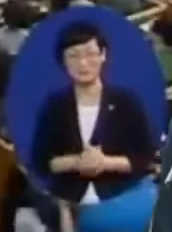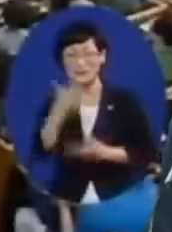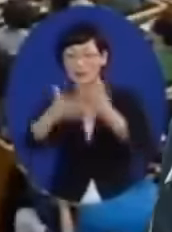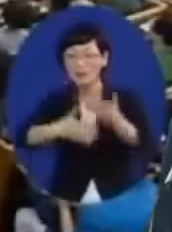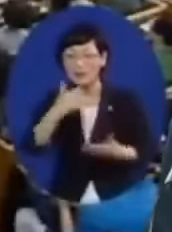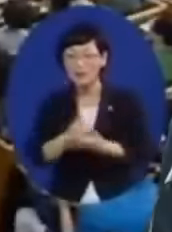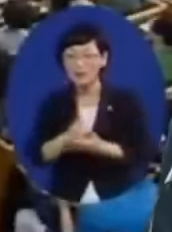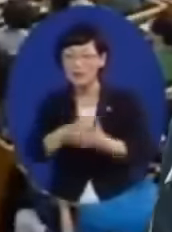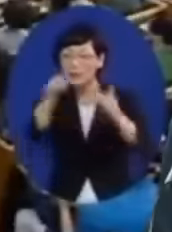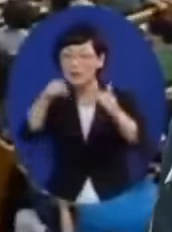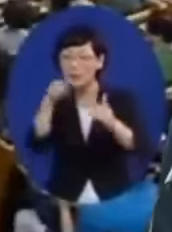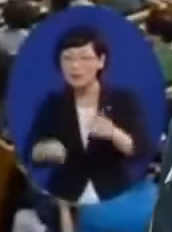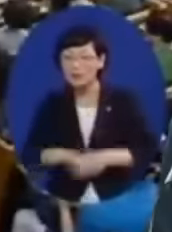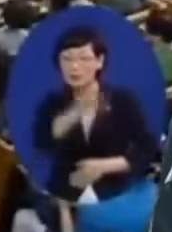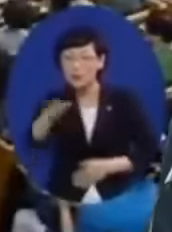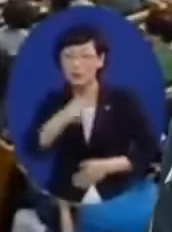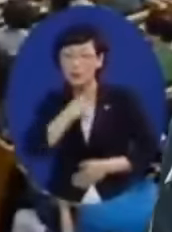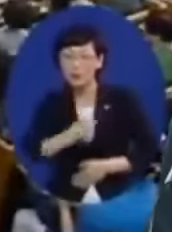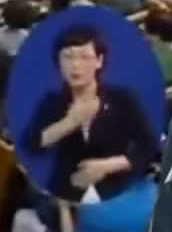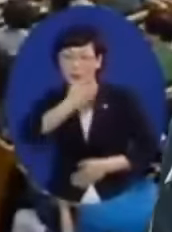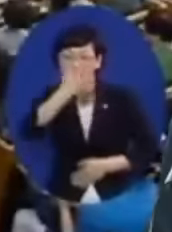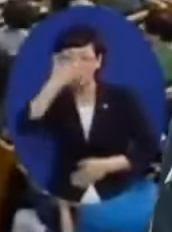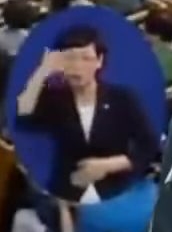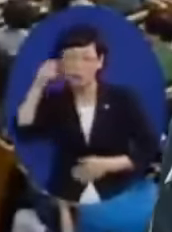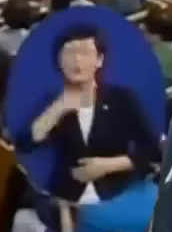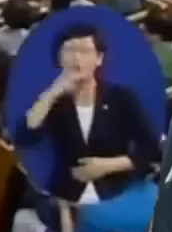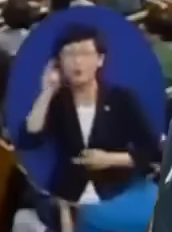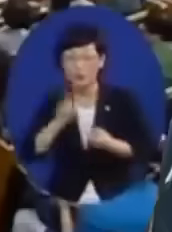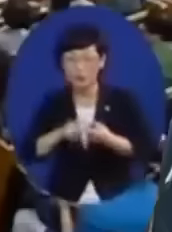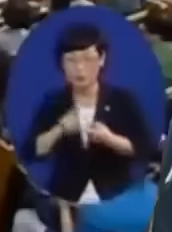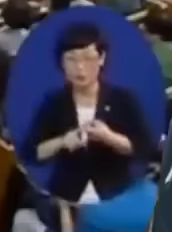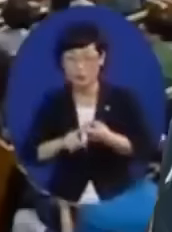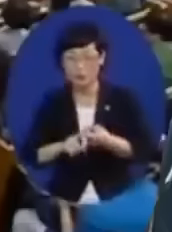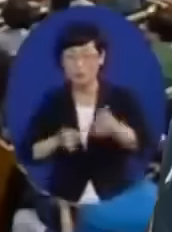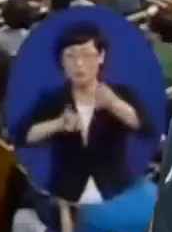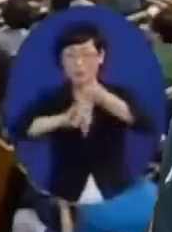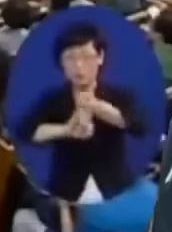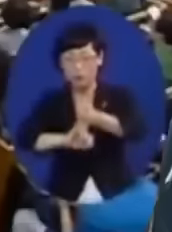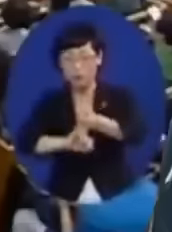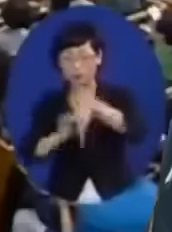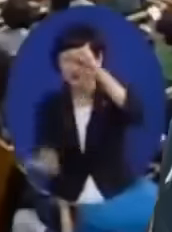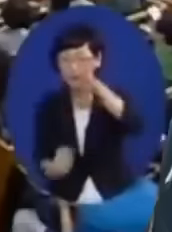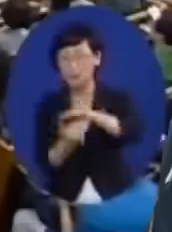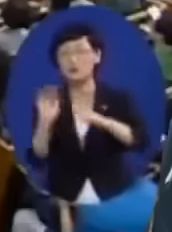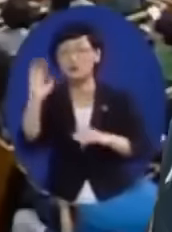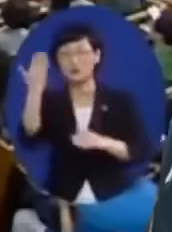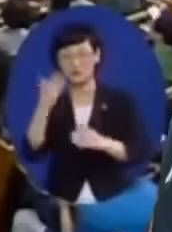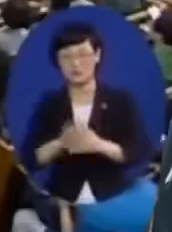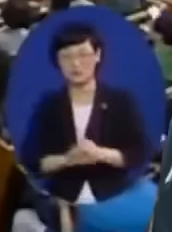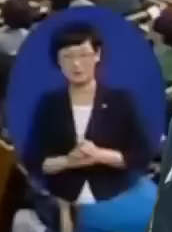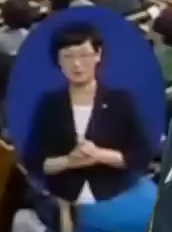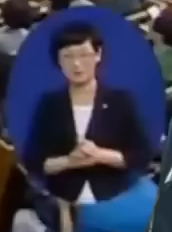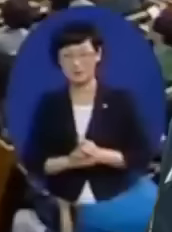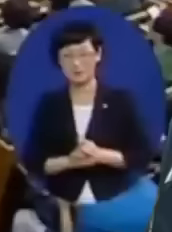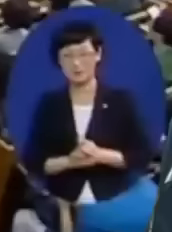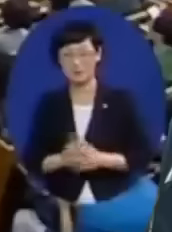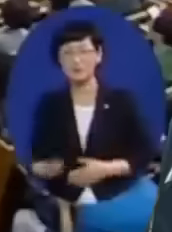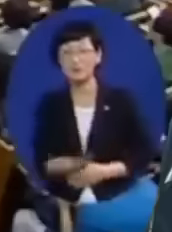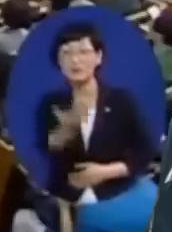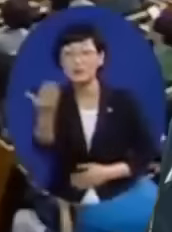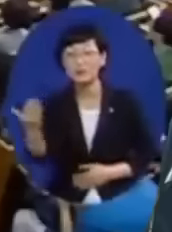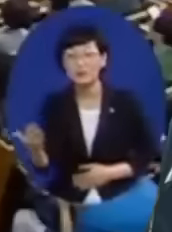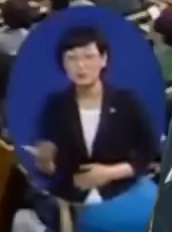하나님 안에서 우리가 바라고 꿈꾸며 소원하는 일들은 반드시 이루어지게 되는 것입니다.